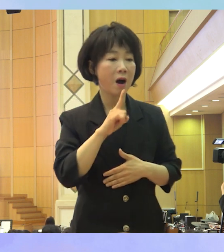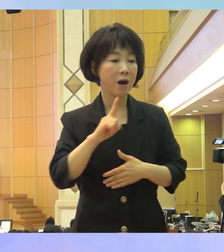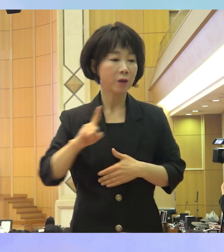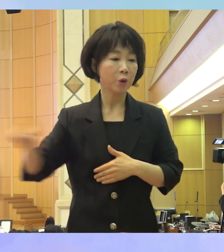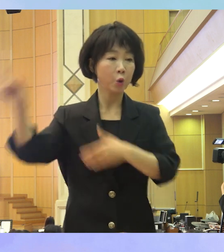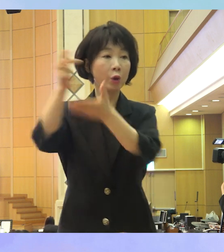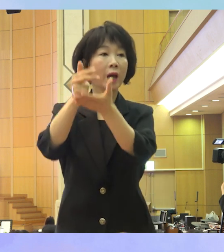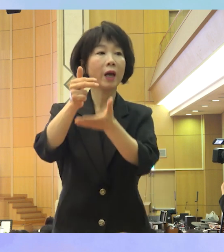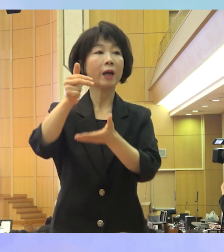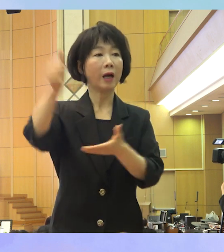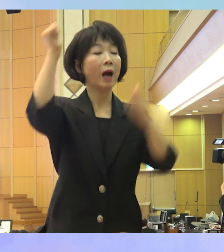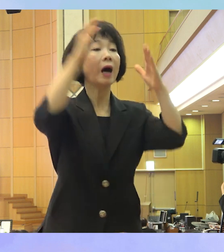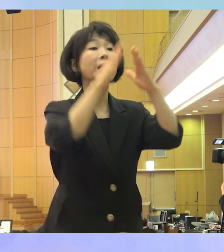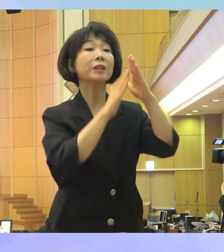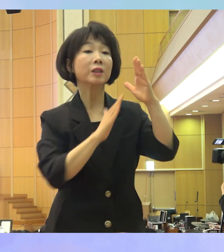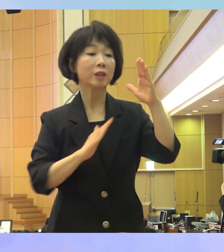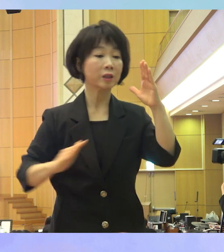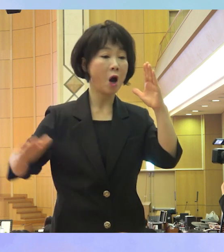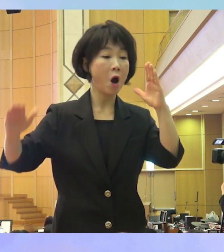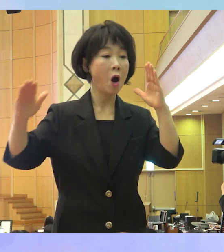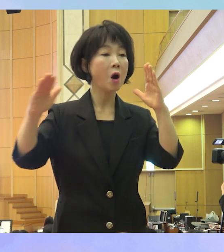천국이라 주의